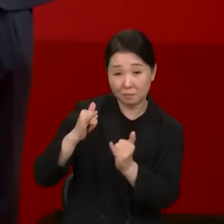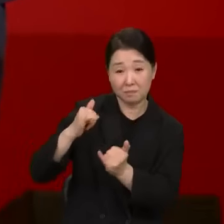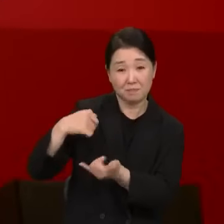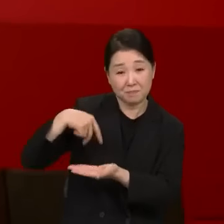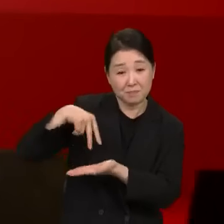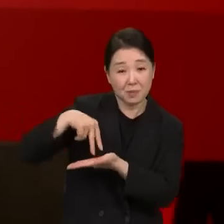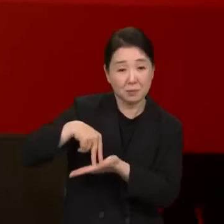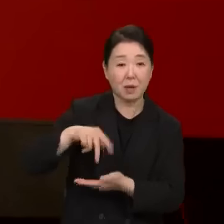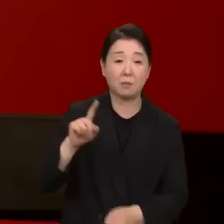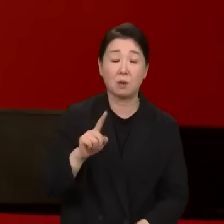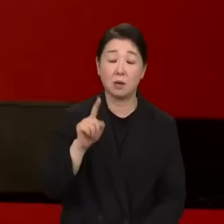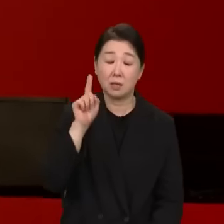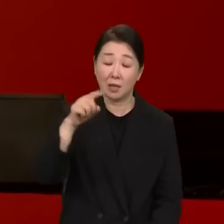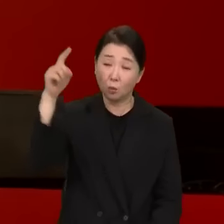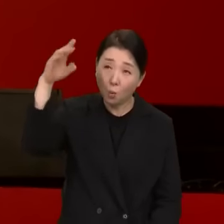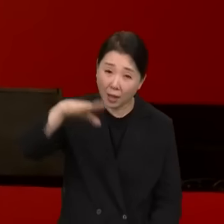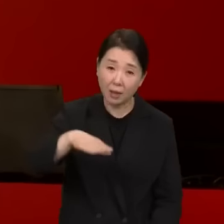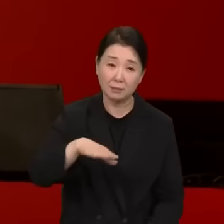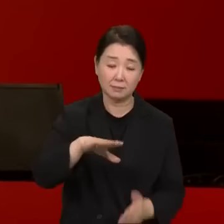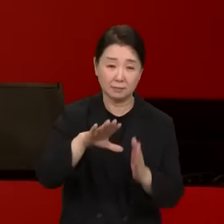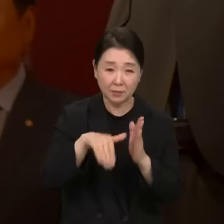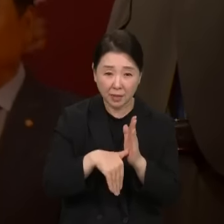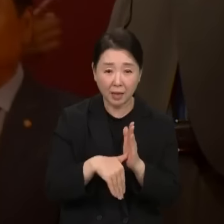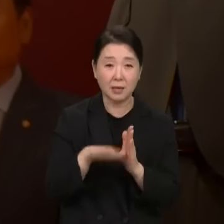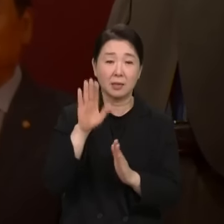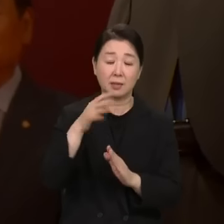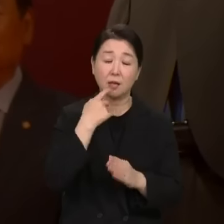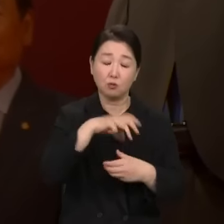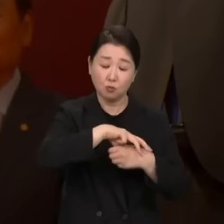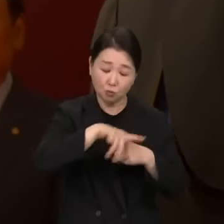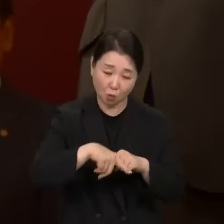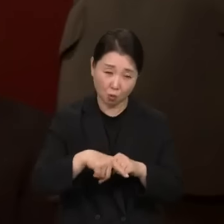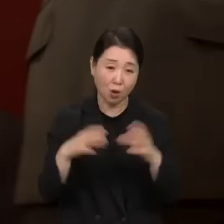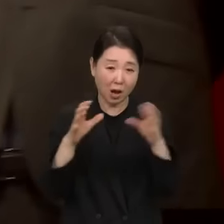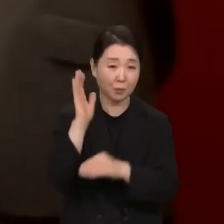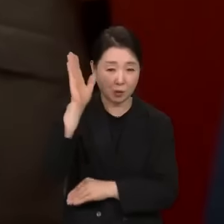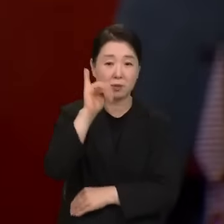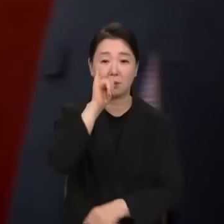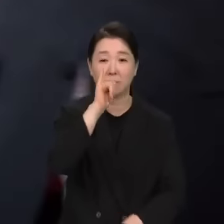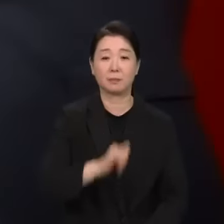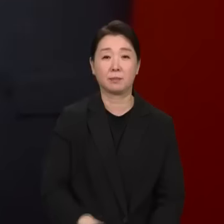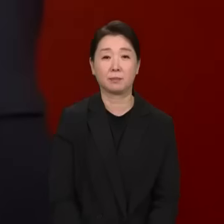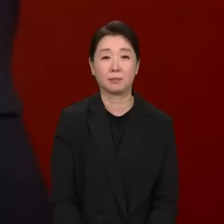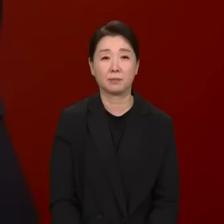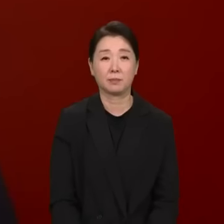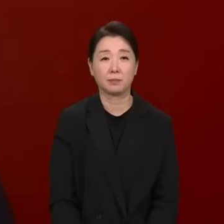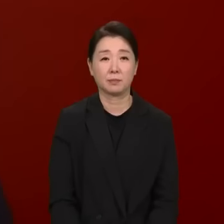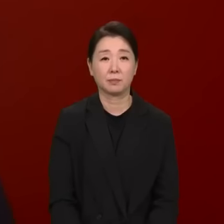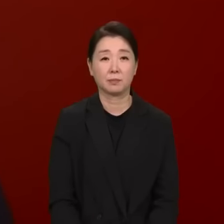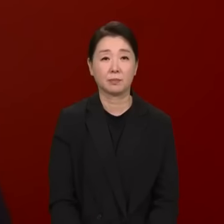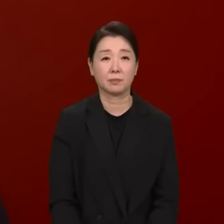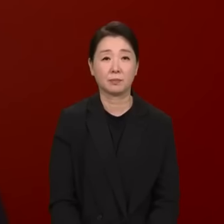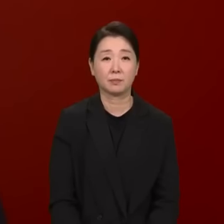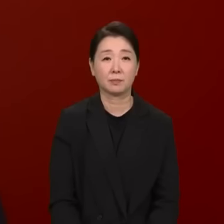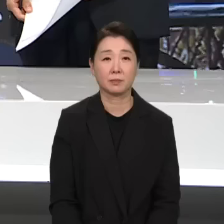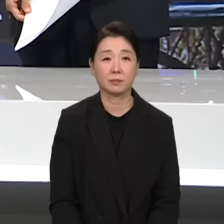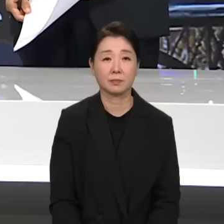경기 고양시에서 마지막 수도권 합동연설회를 개최합니다. JTBC 류정화입니다.